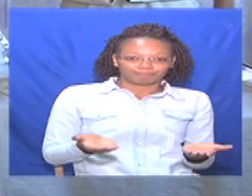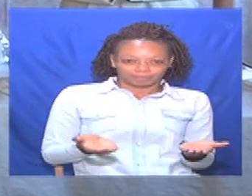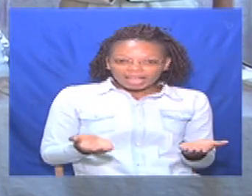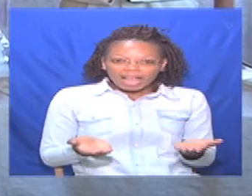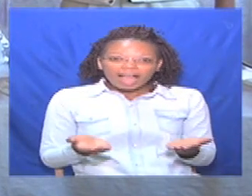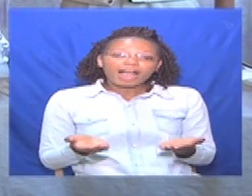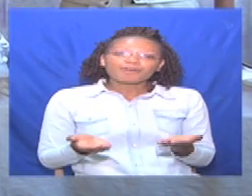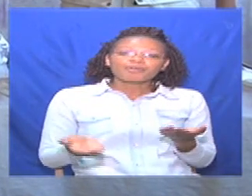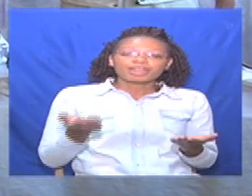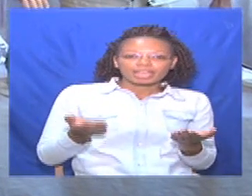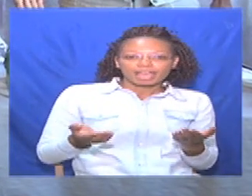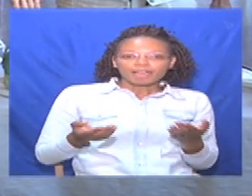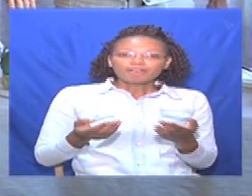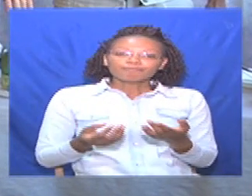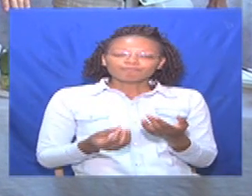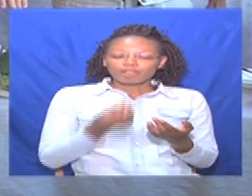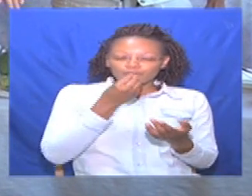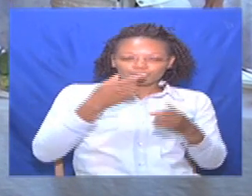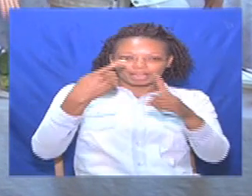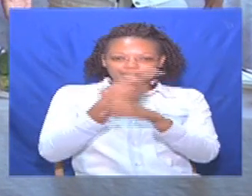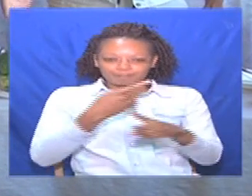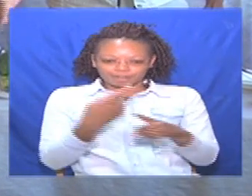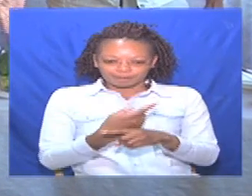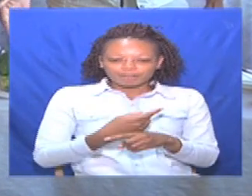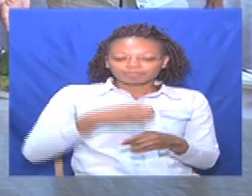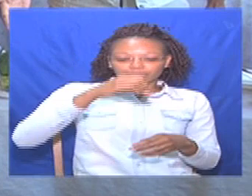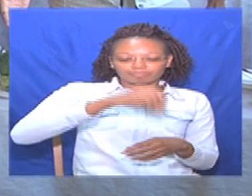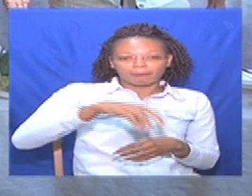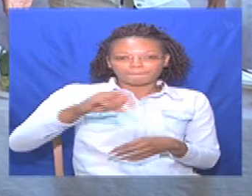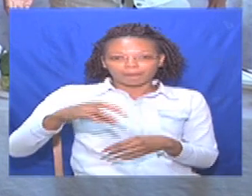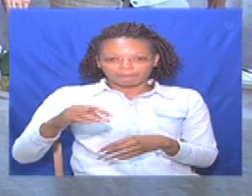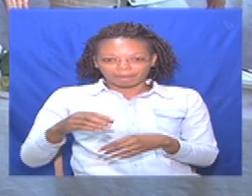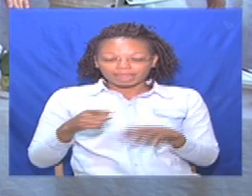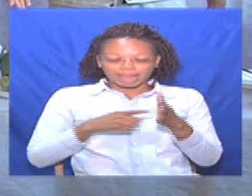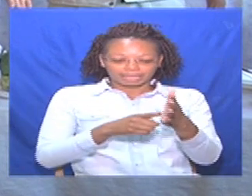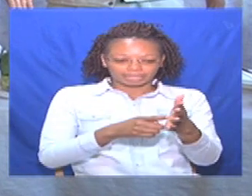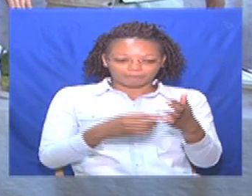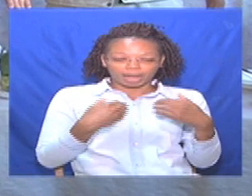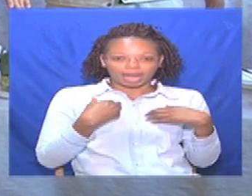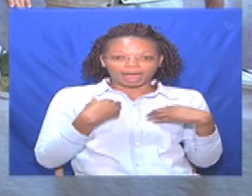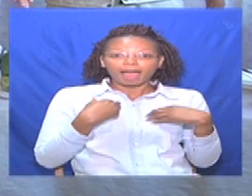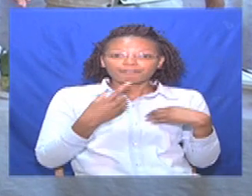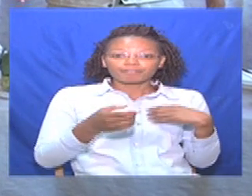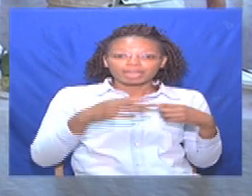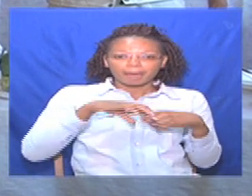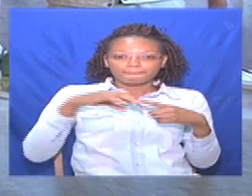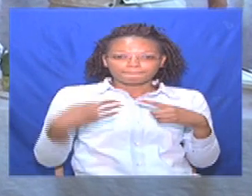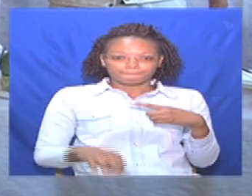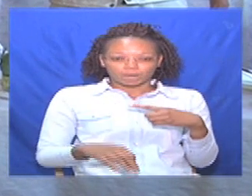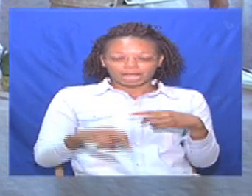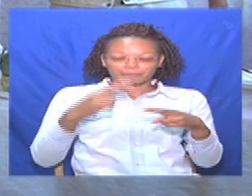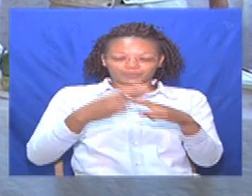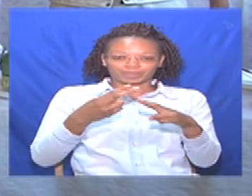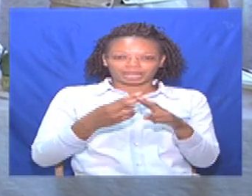new cash crop kama brokoli. Mboga hii inaitwa brokoli. Mboga